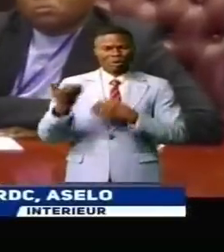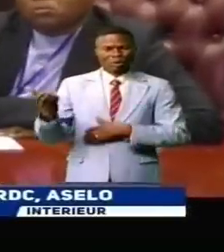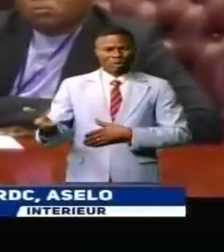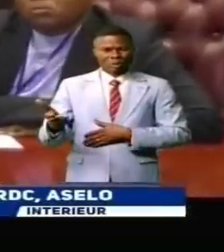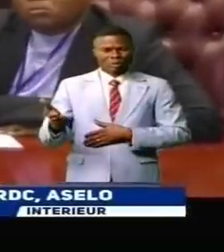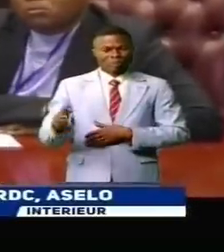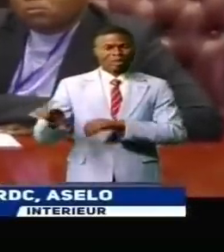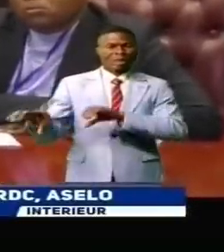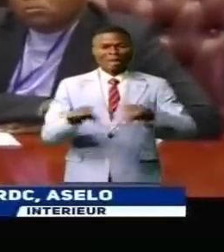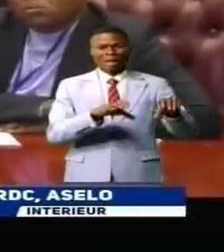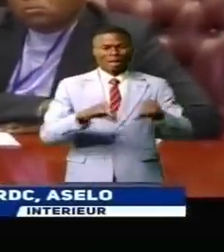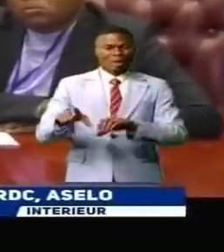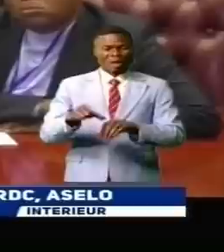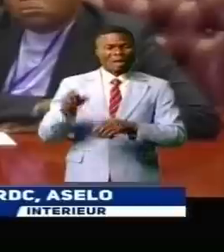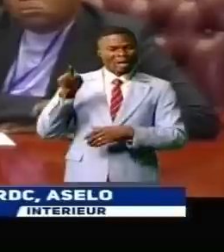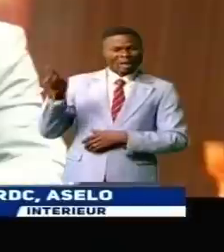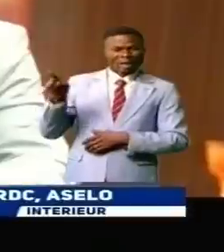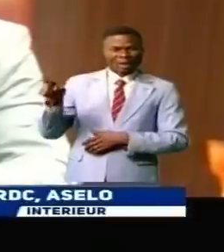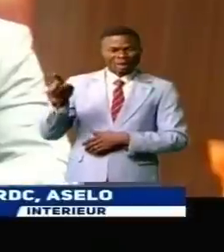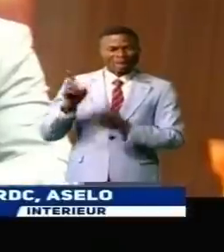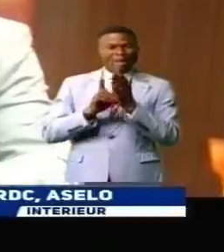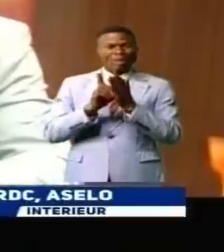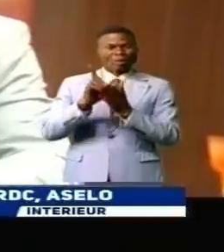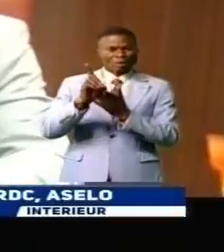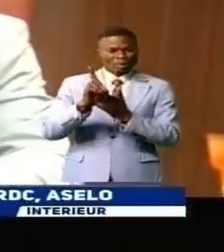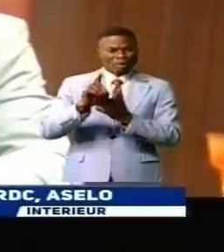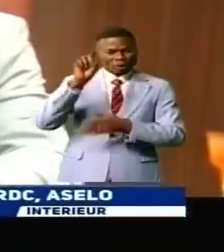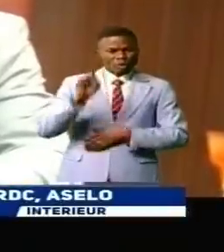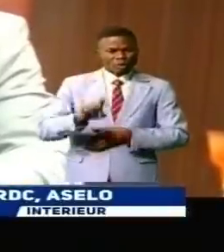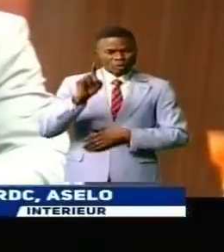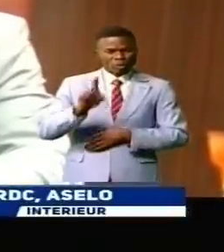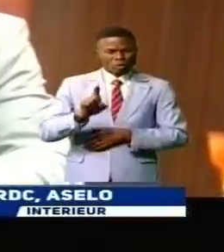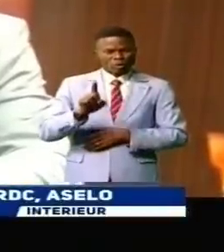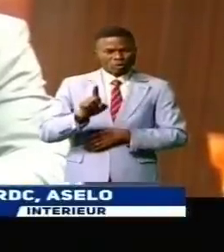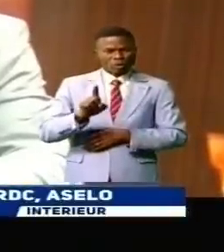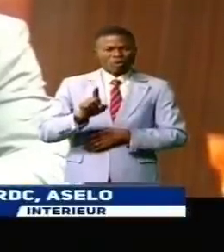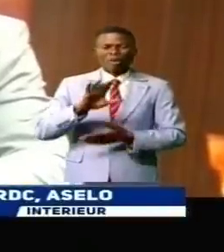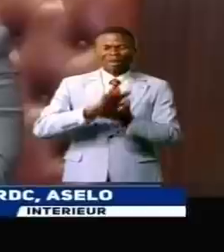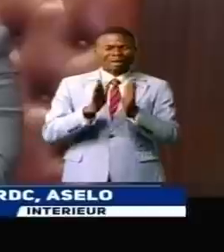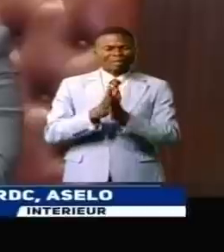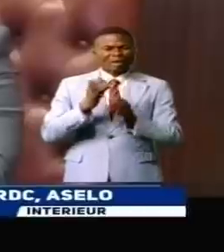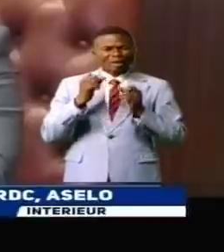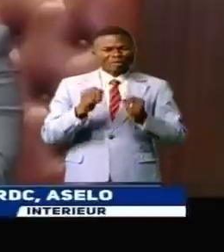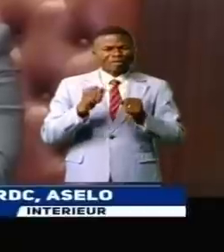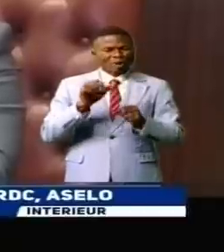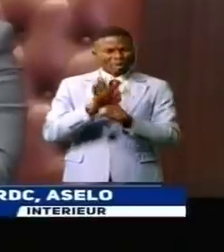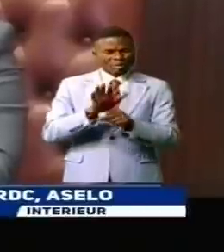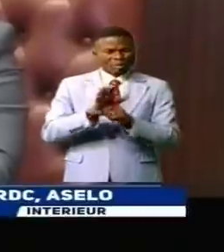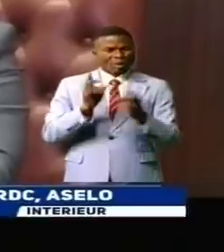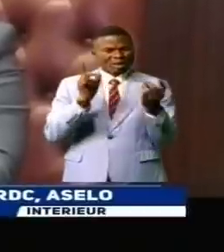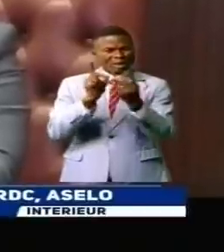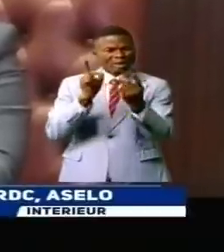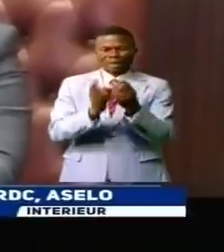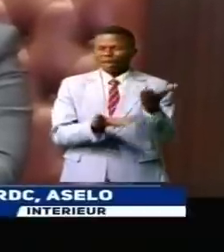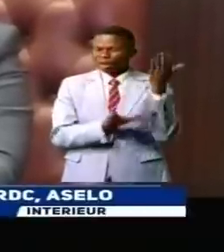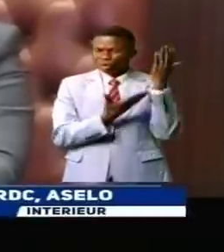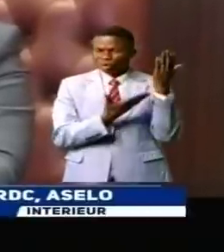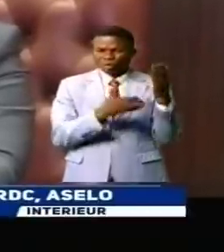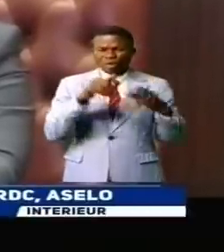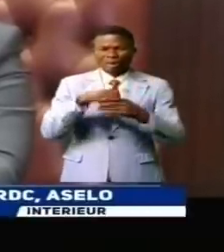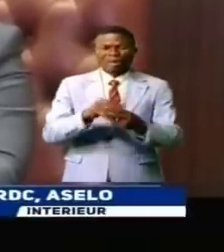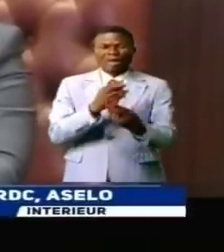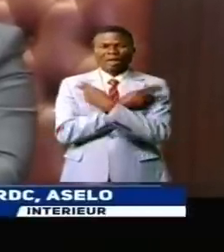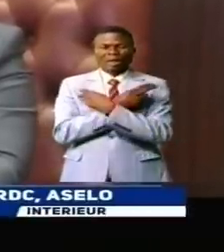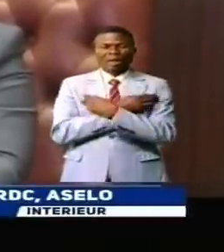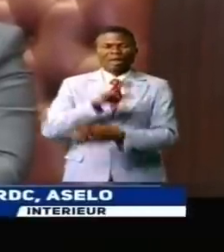les activités de secours et de développement doivent être également intensifiées. Des contacts importants pris lors de son séjour